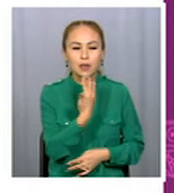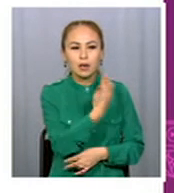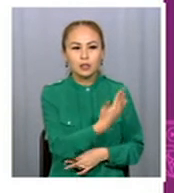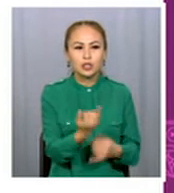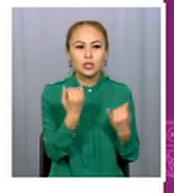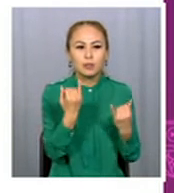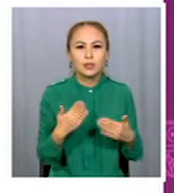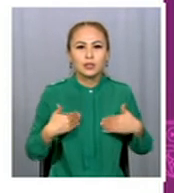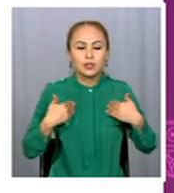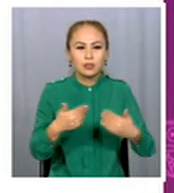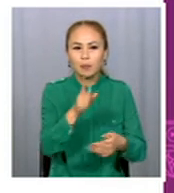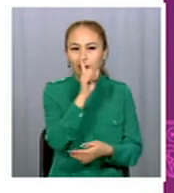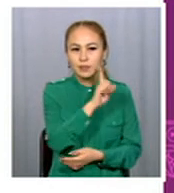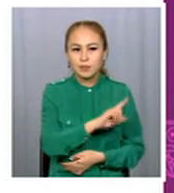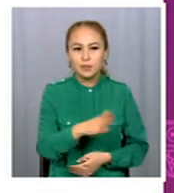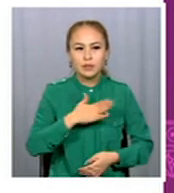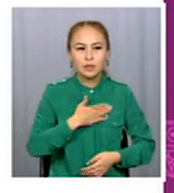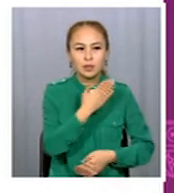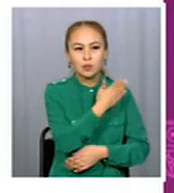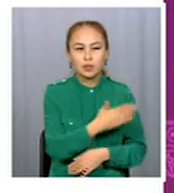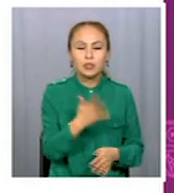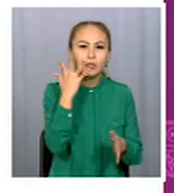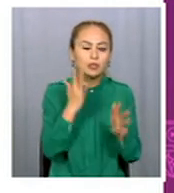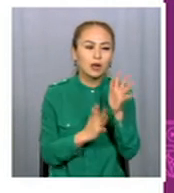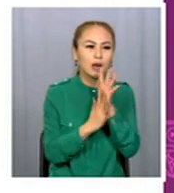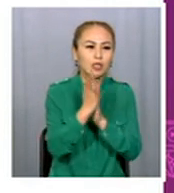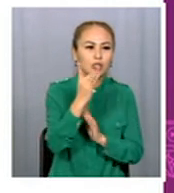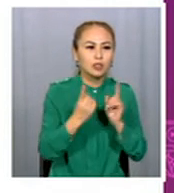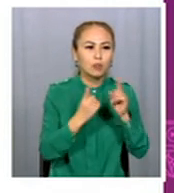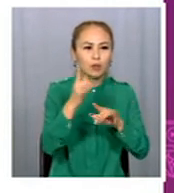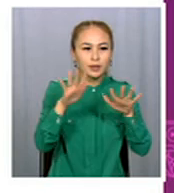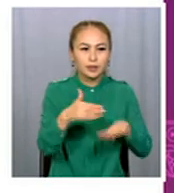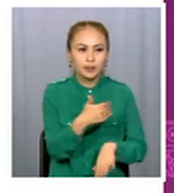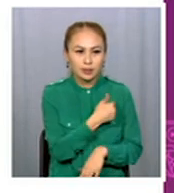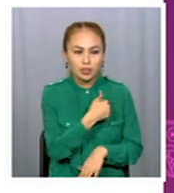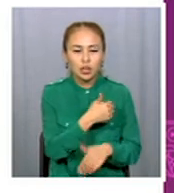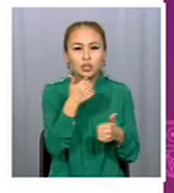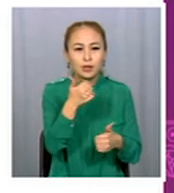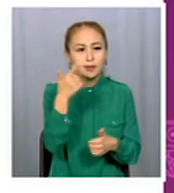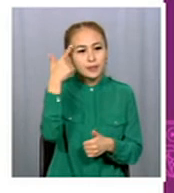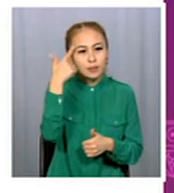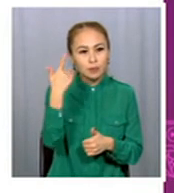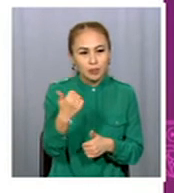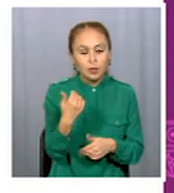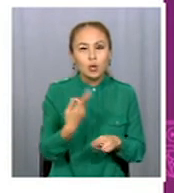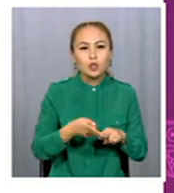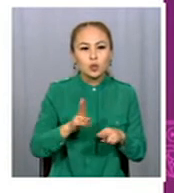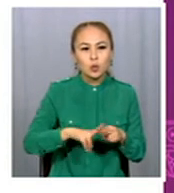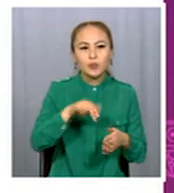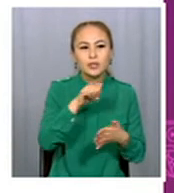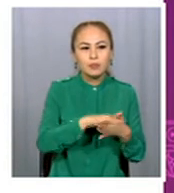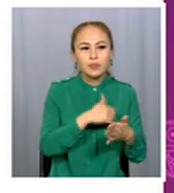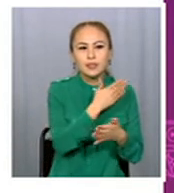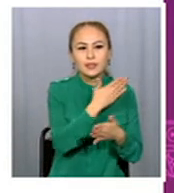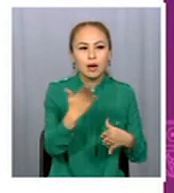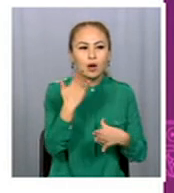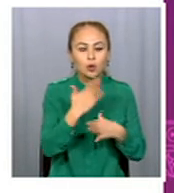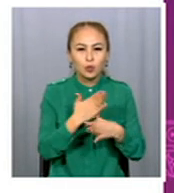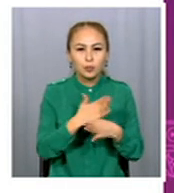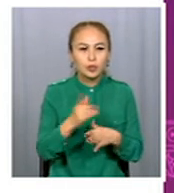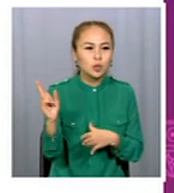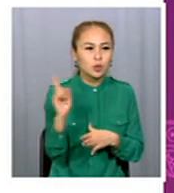жамандық жасамаймыз. Біз сенің өскенде ғарышкер болғын келетінін жақсы білеміз. Сол себепті